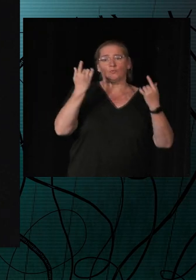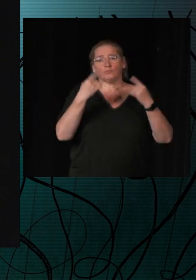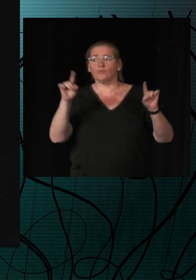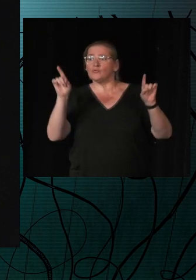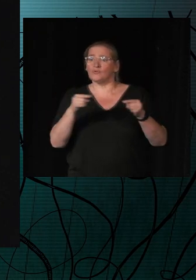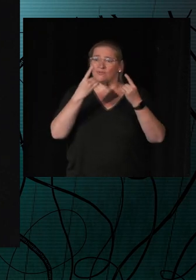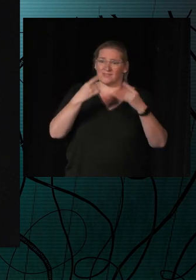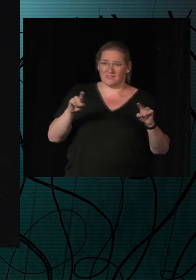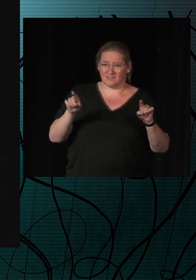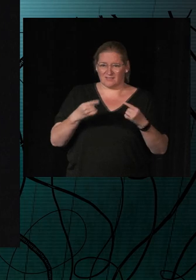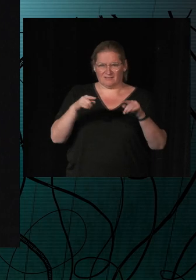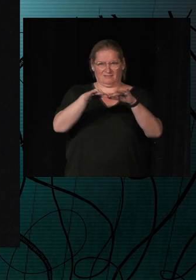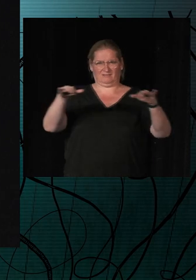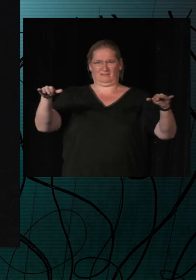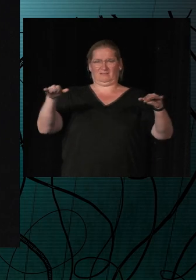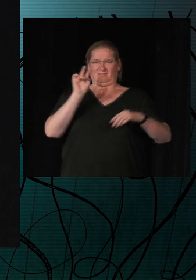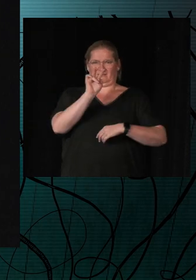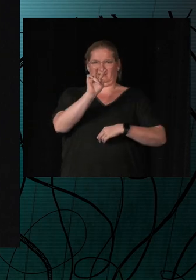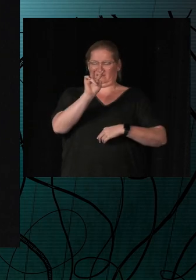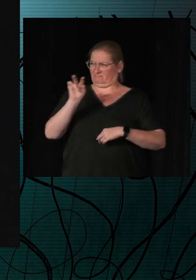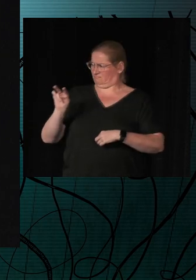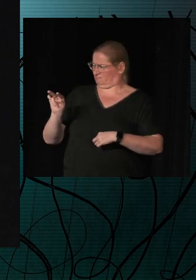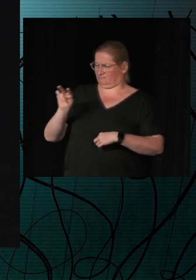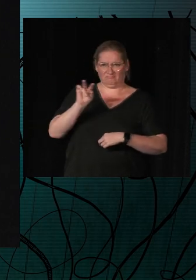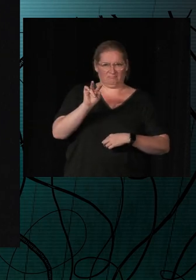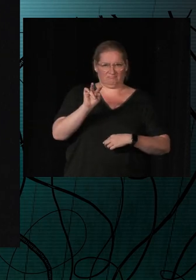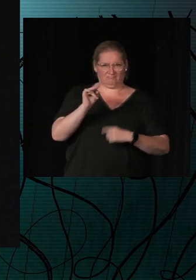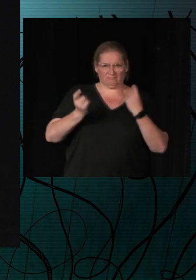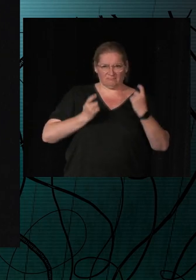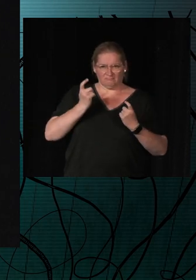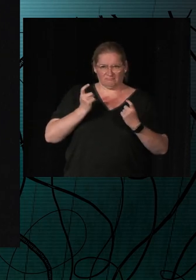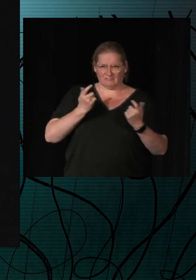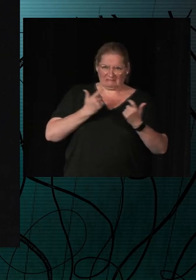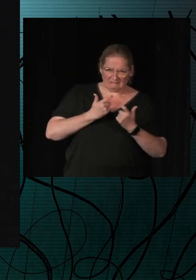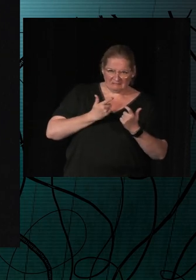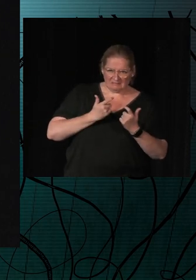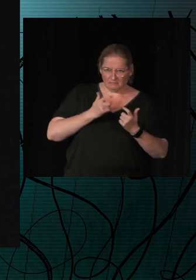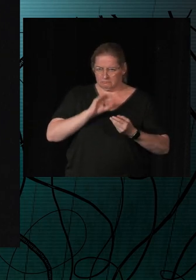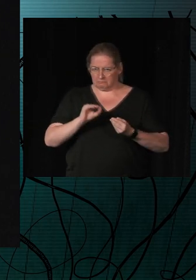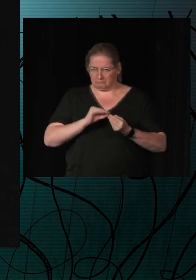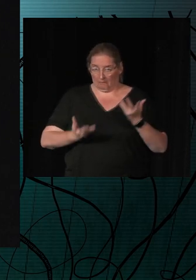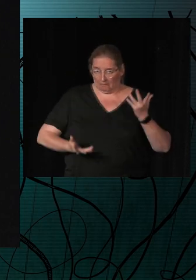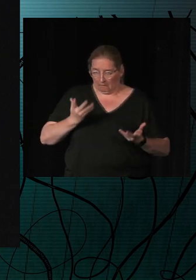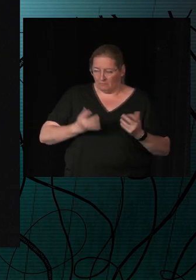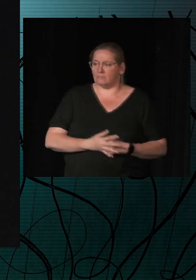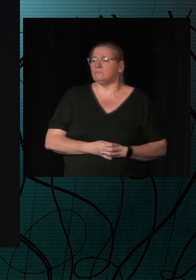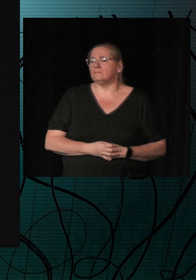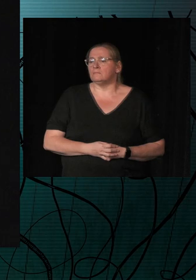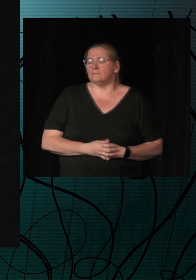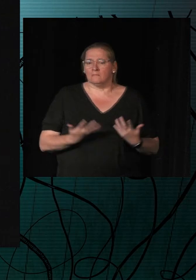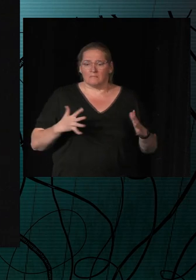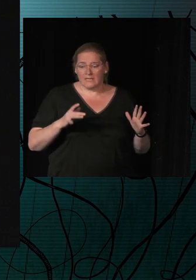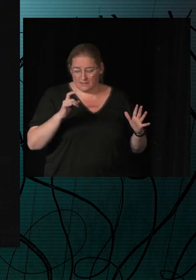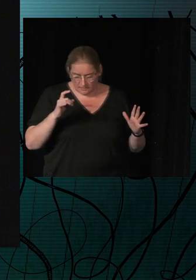est qui peut faire autant rire que que questionner que que perturber donc c'est ça reste possible mais c'est vrai que ça reste comme tu